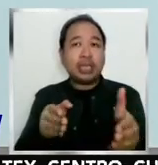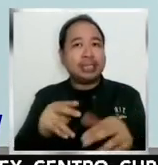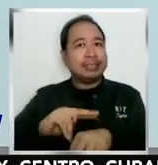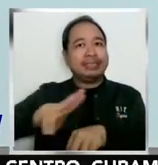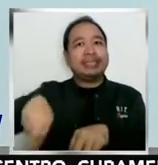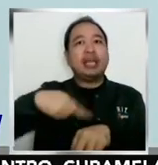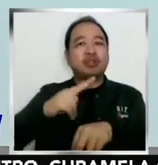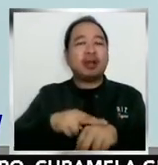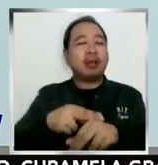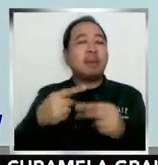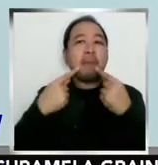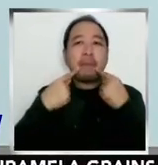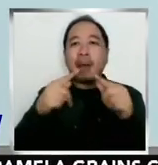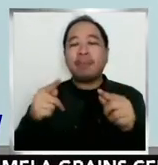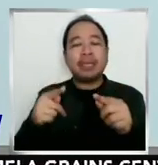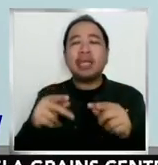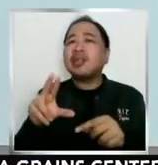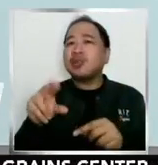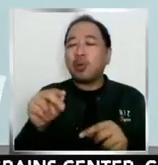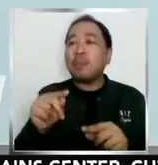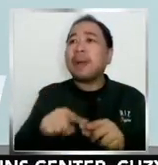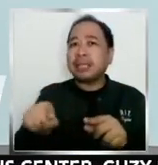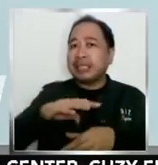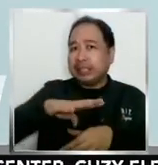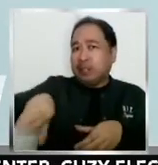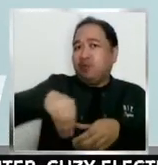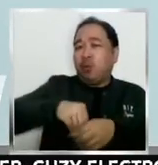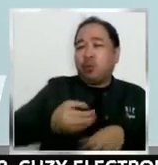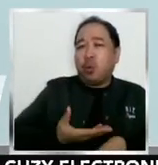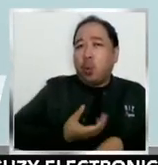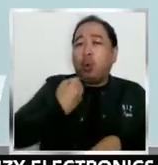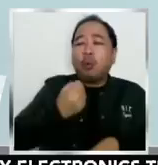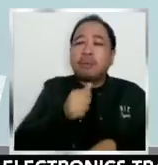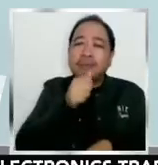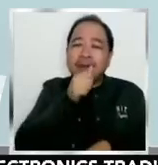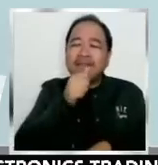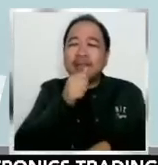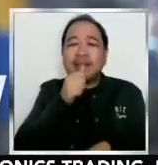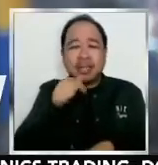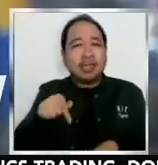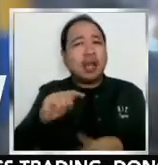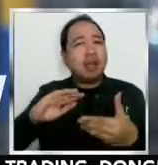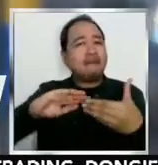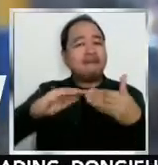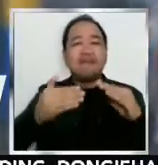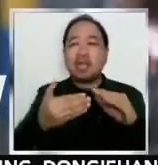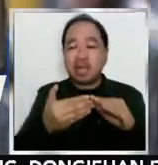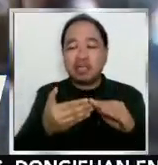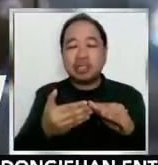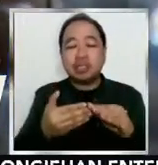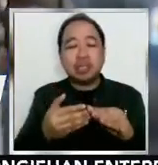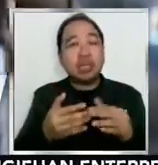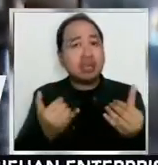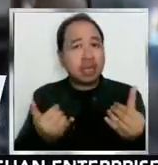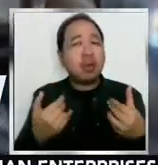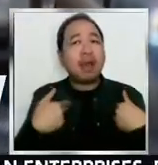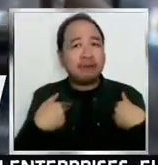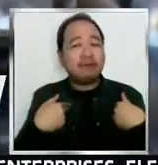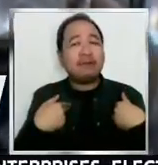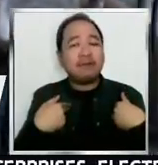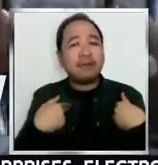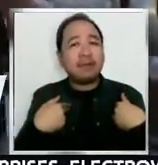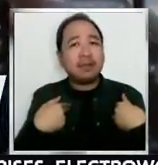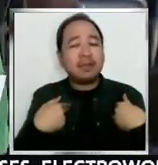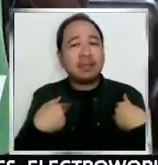ay parte ng aming subdivision, meaning ito ay pribadong daan ng aming subdivision at meron kaming mga